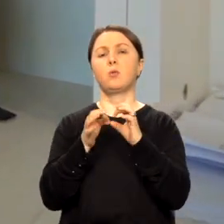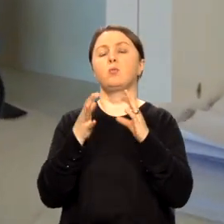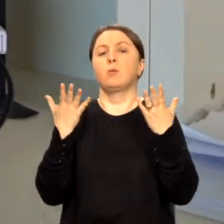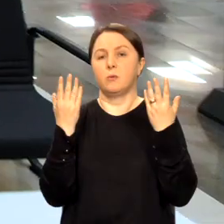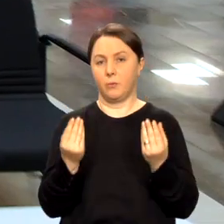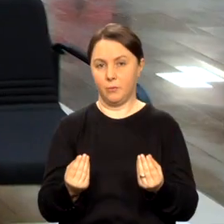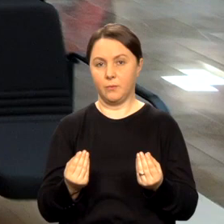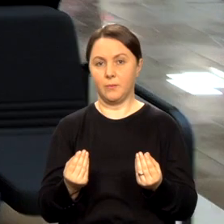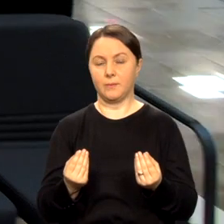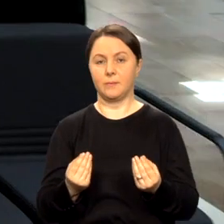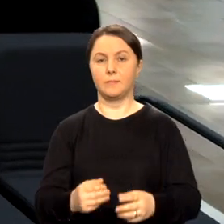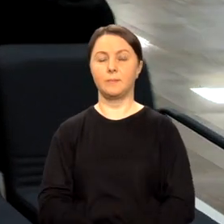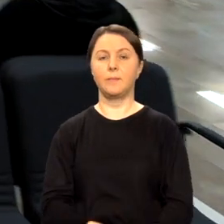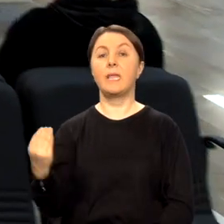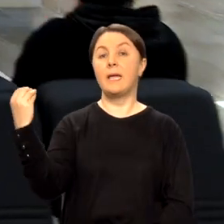sürede çözülüyor.